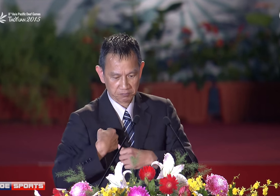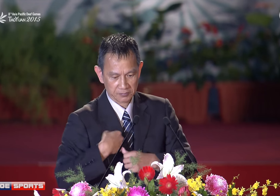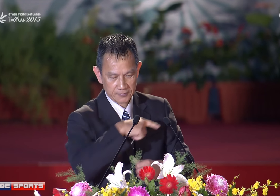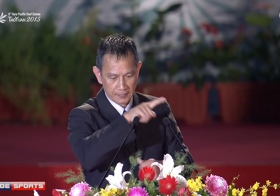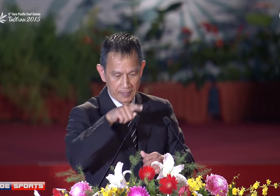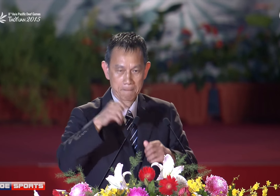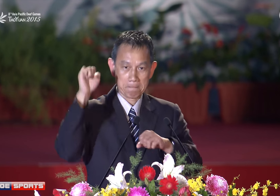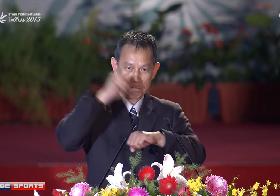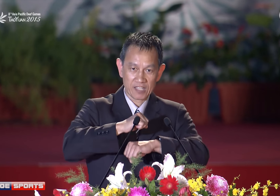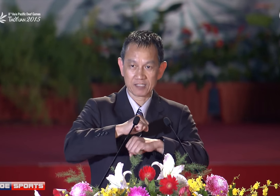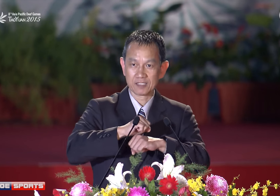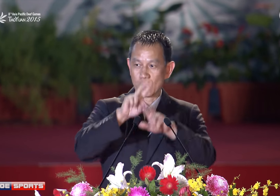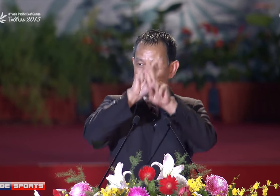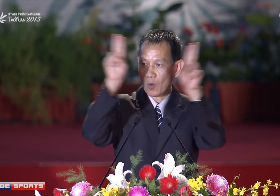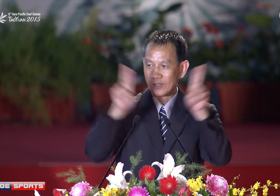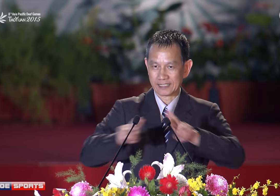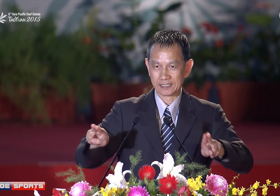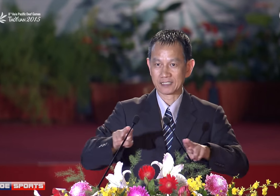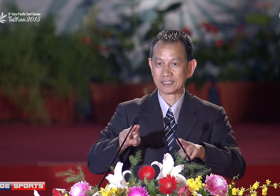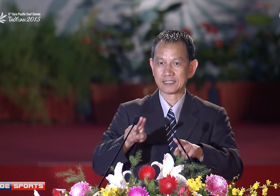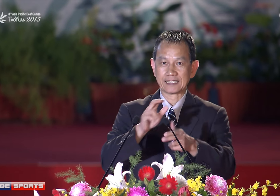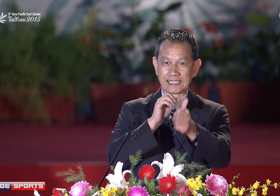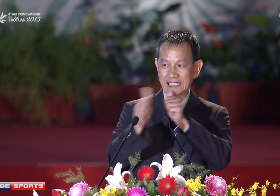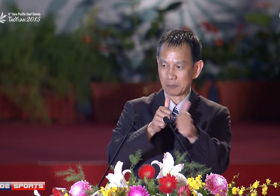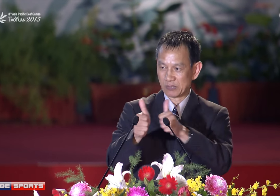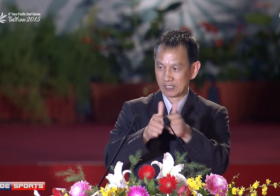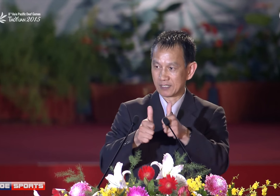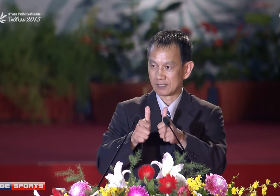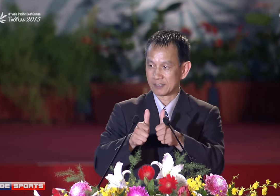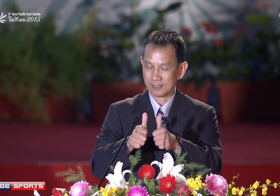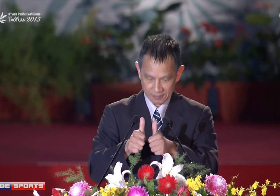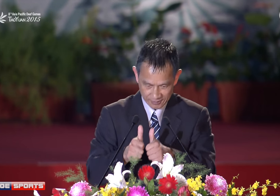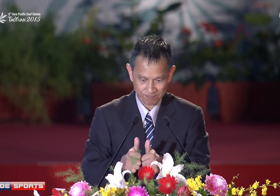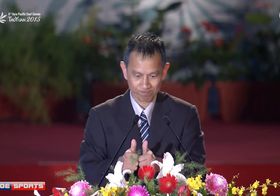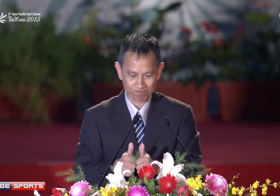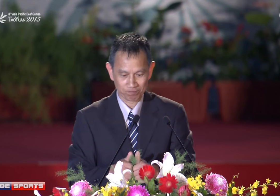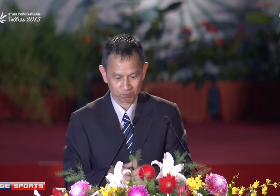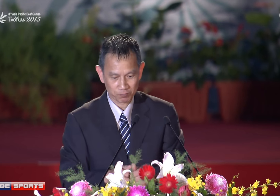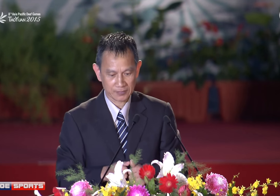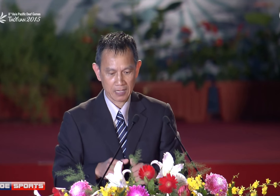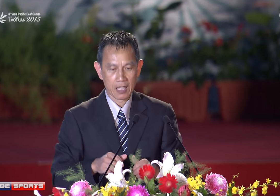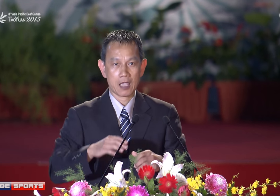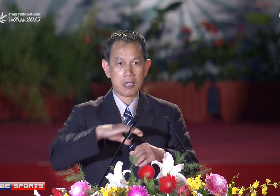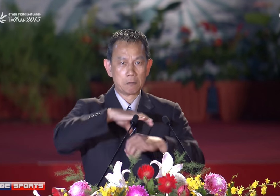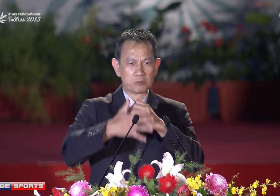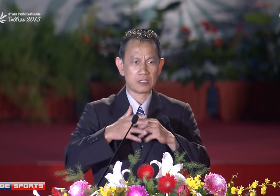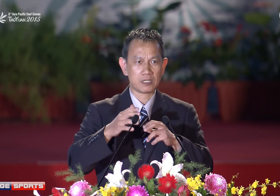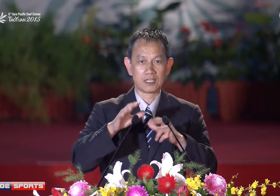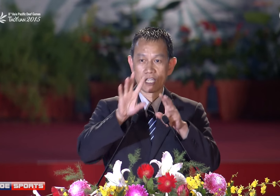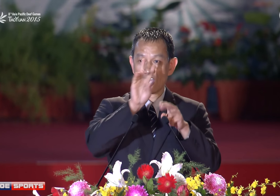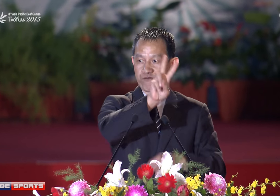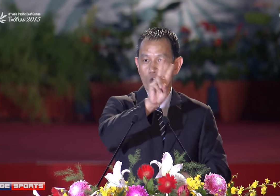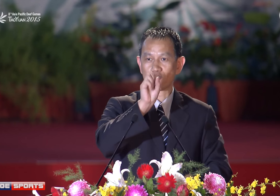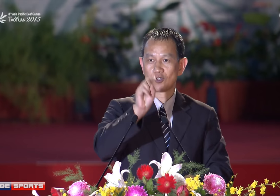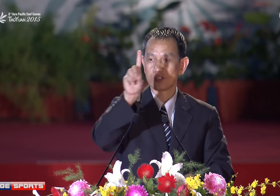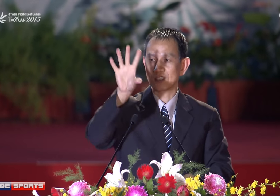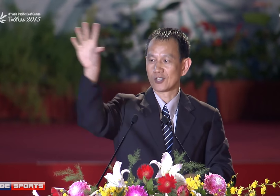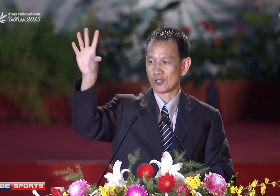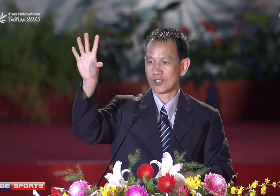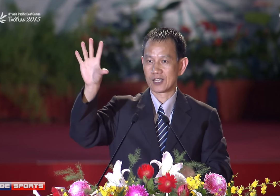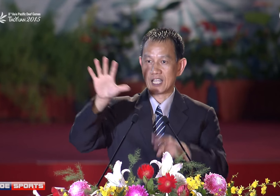领导桃园市政府全力的支持我们听障运动，办理这一次的赛会。